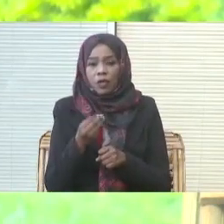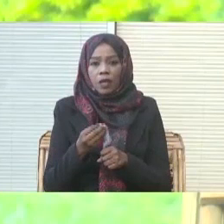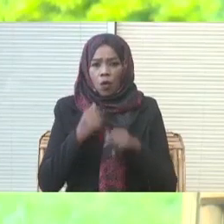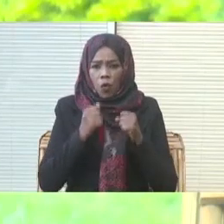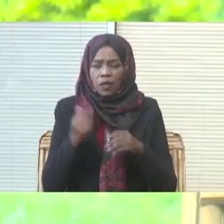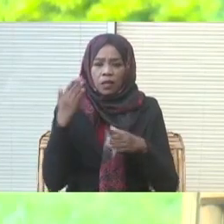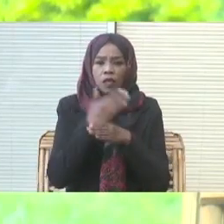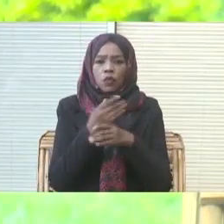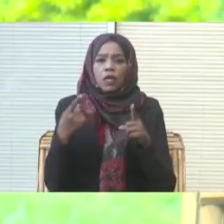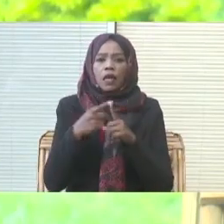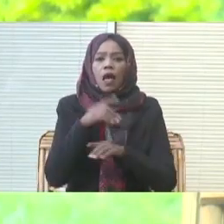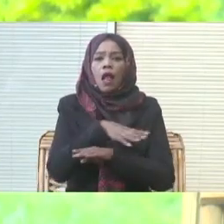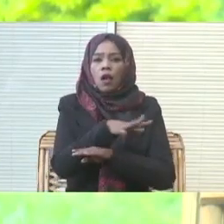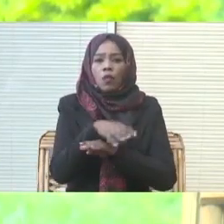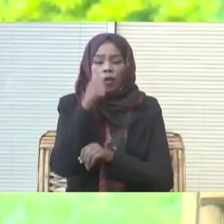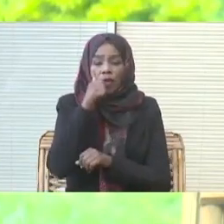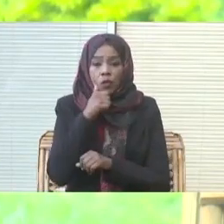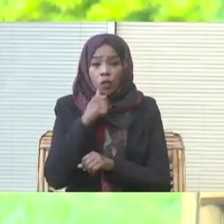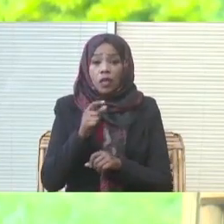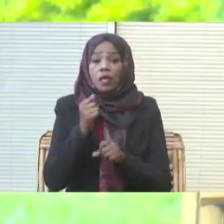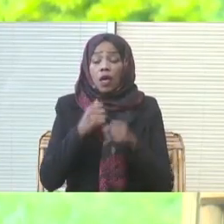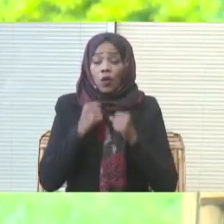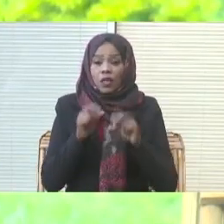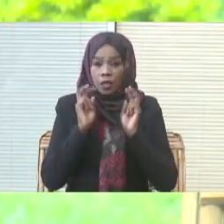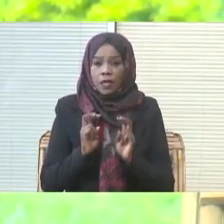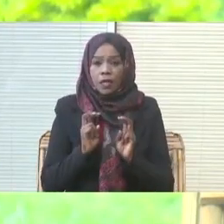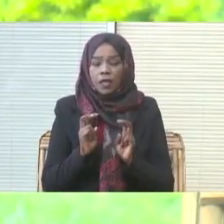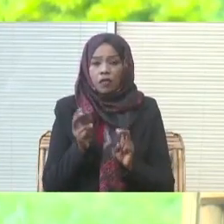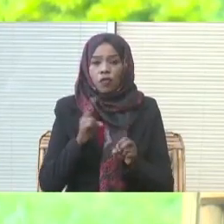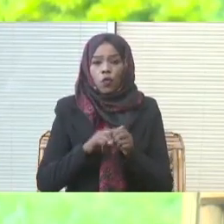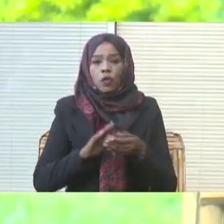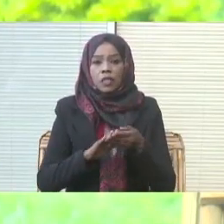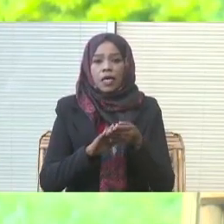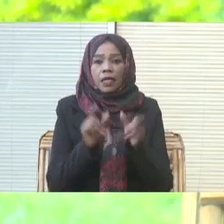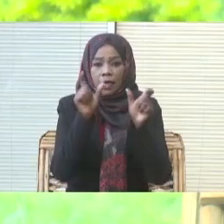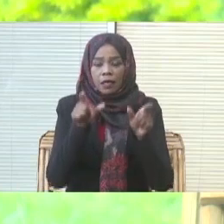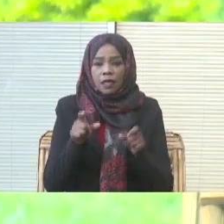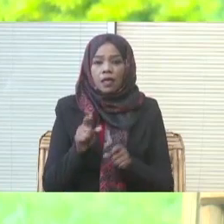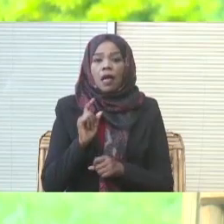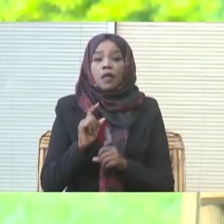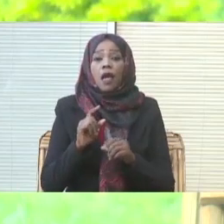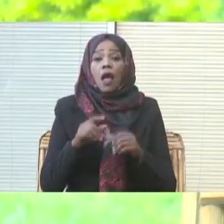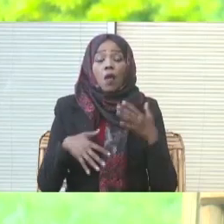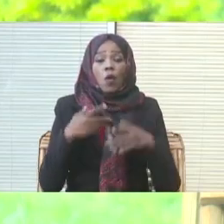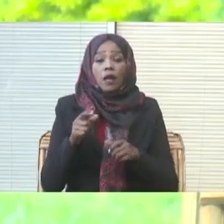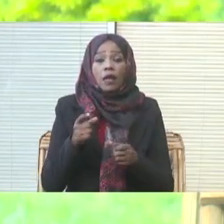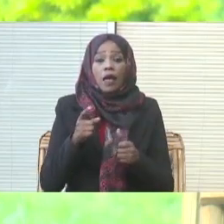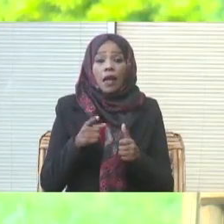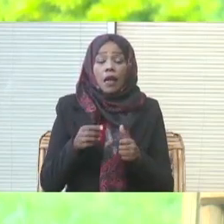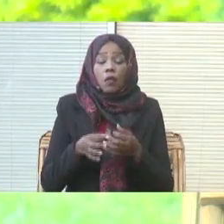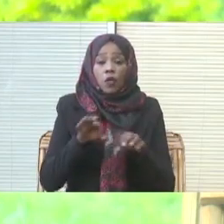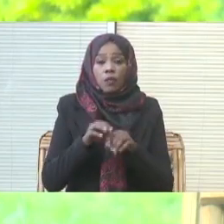قادرين نوصل وقادرين نتخطى وقادرين نتحدى وقادرين نقيف، دي حاجة ممكن تكون جميلة جدا لأنه المحرك الأساسي لأي زول هو عزيمته وإصراره